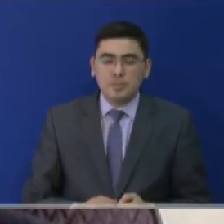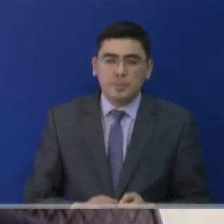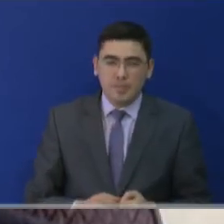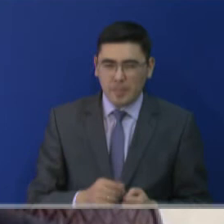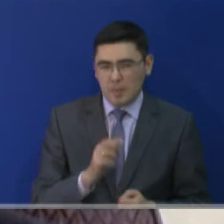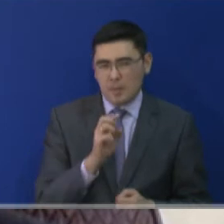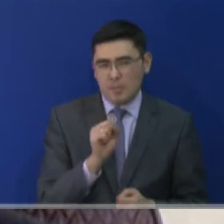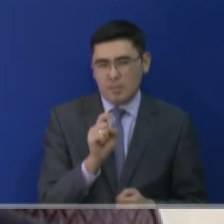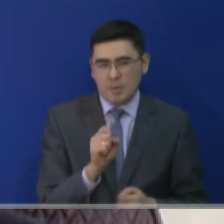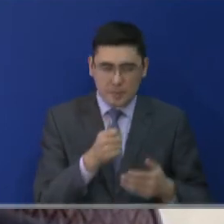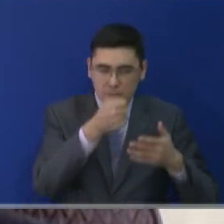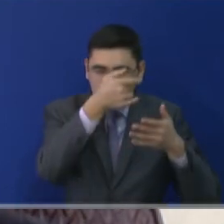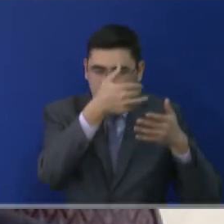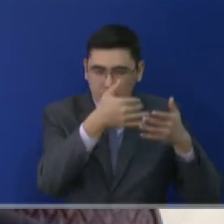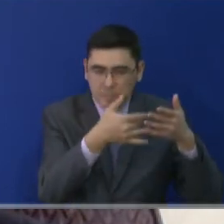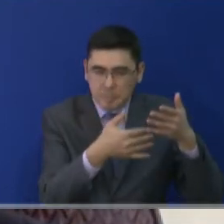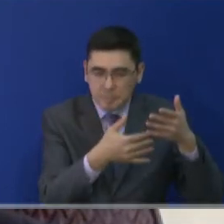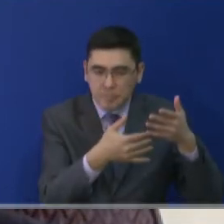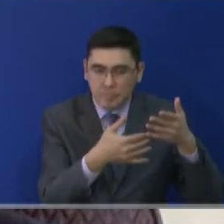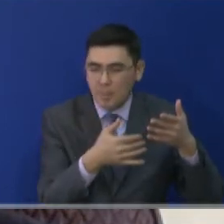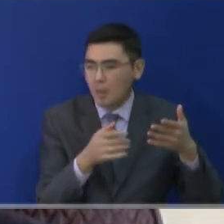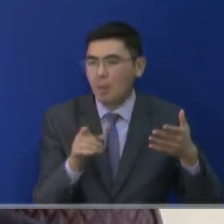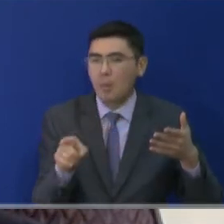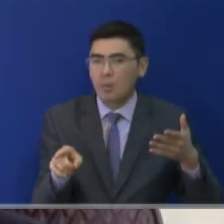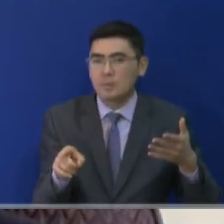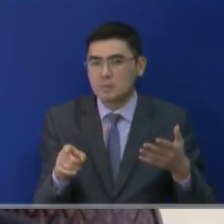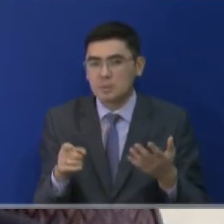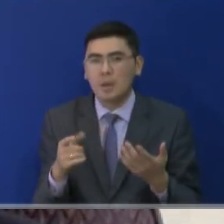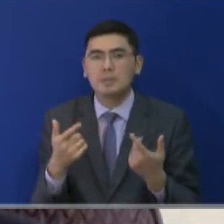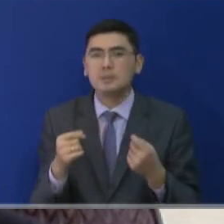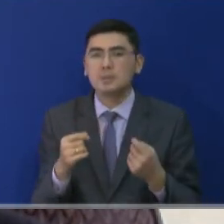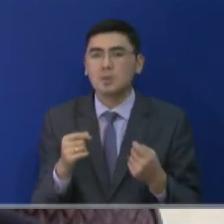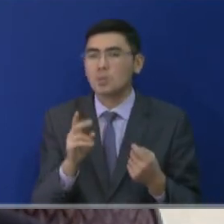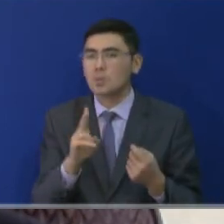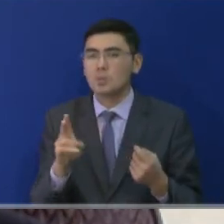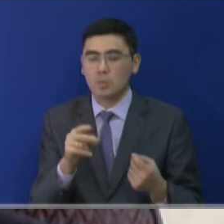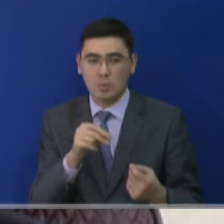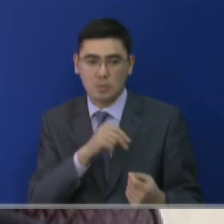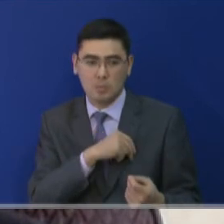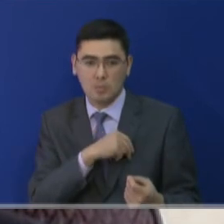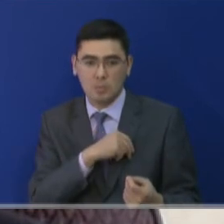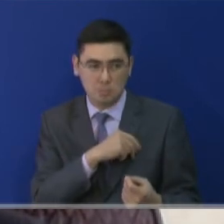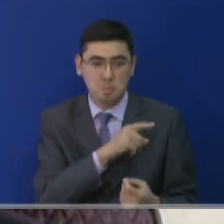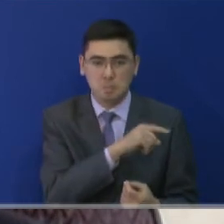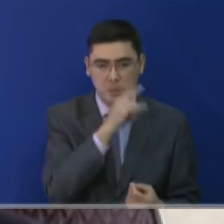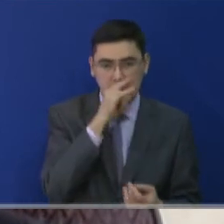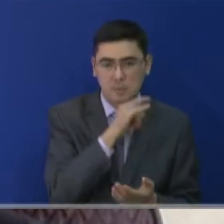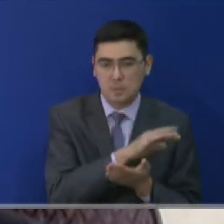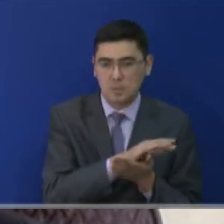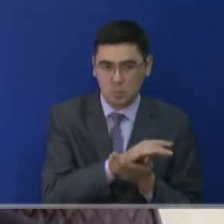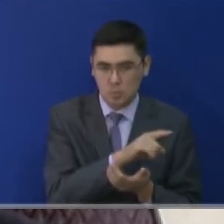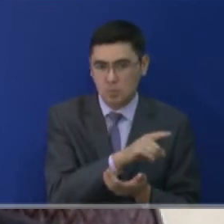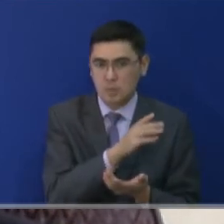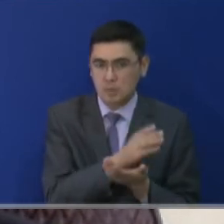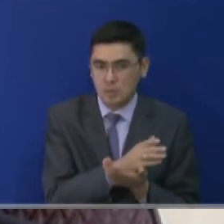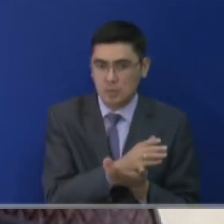біздің директор базасы бойынша Мясной Бор, Мостки ауылының маңында медальондары бар қазақстандық 20 сарбаз табылды. Яғни олардың